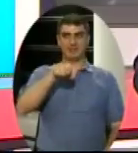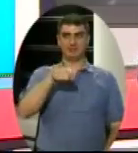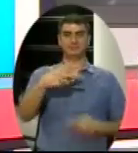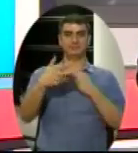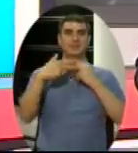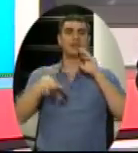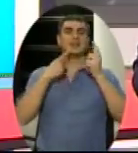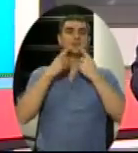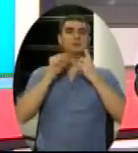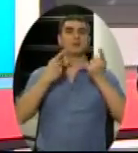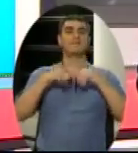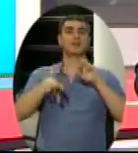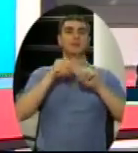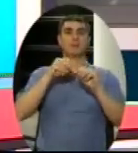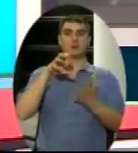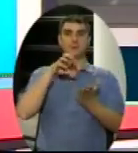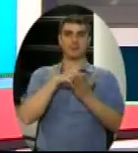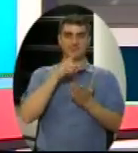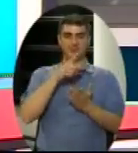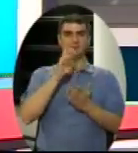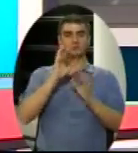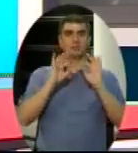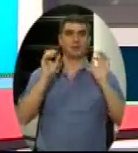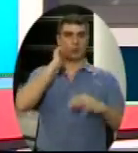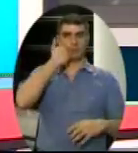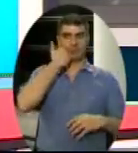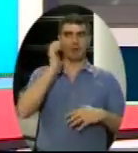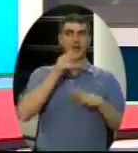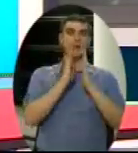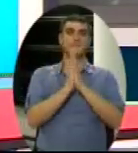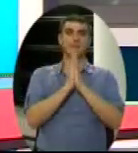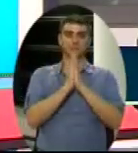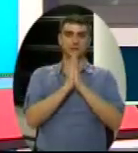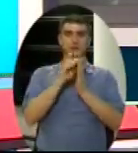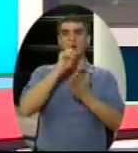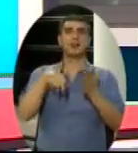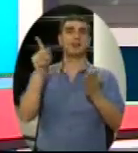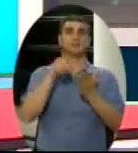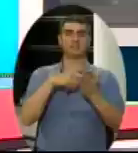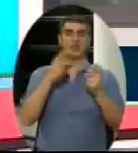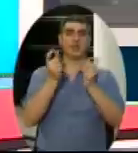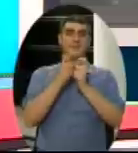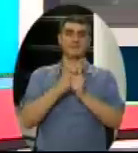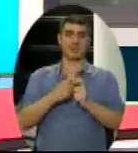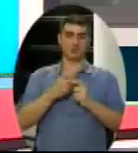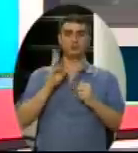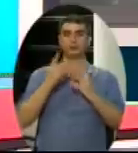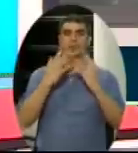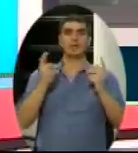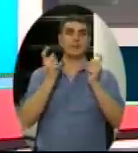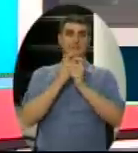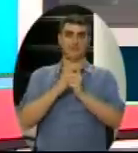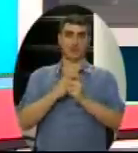לקראת הדיונים של ועדת הבחירות המרכזית שיתחילו מחר על הבקשות לפסילת מפלגות. יש כמה